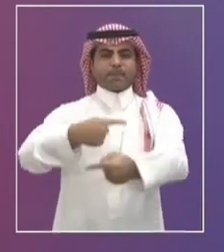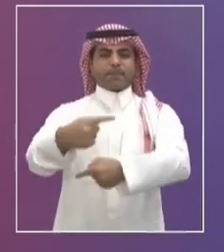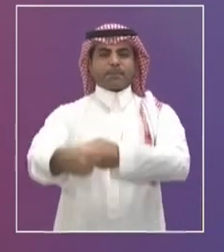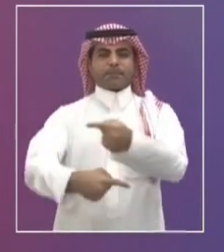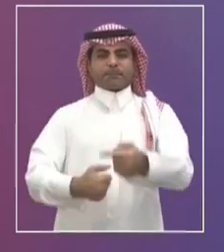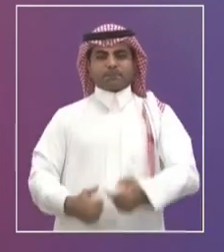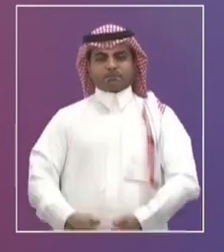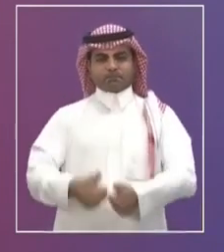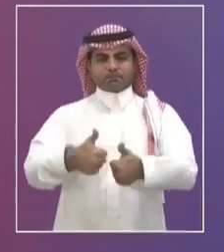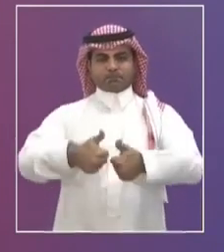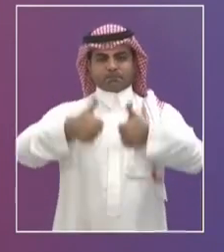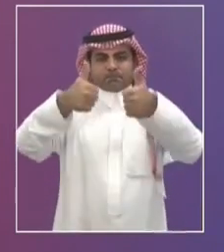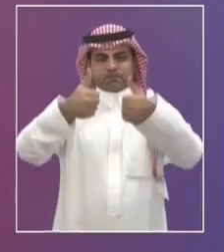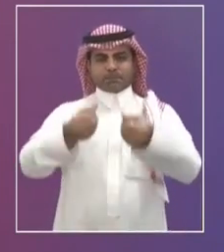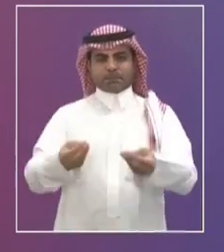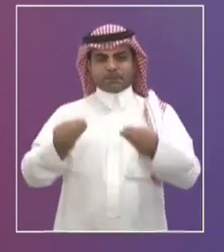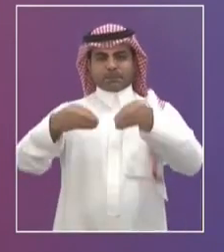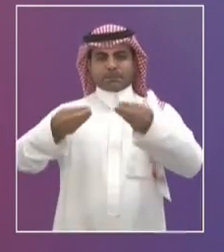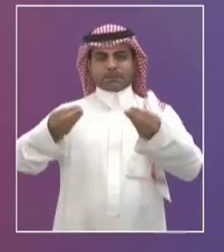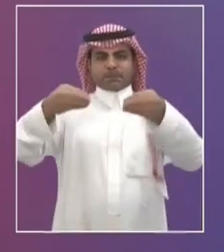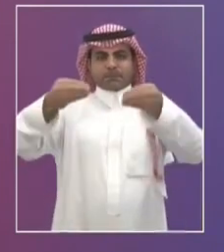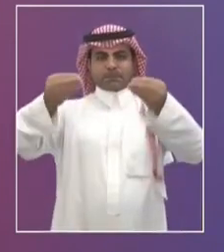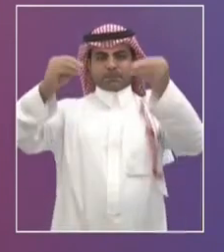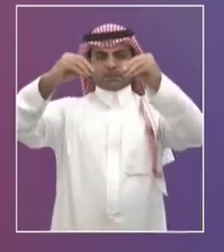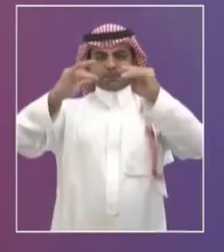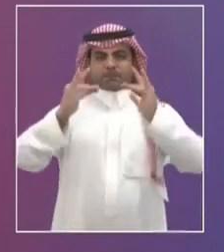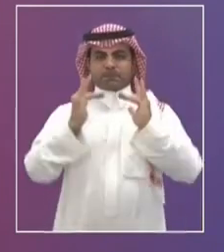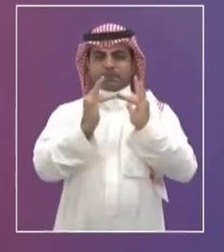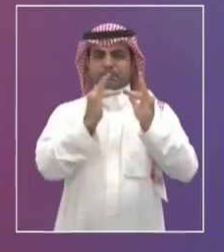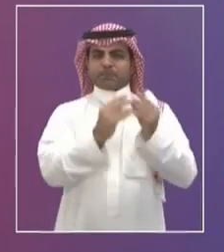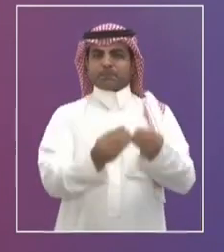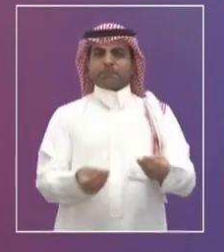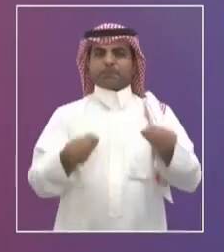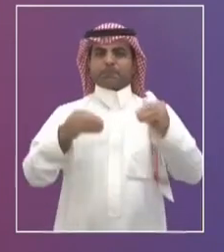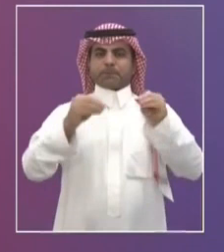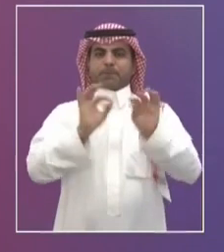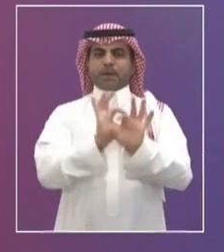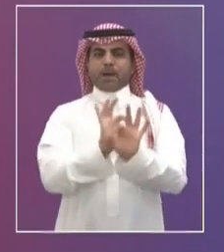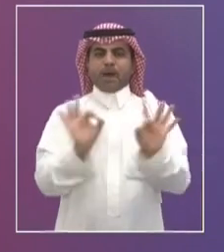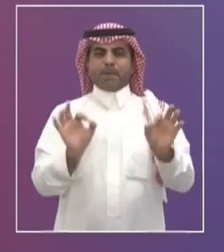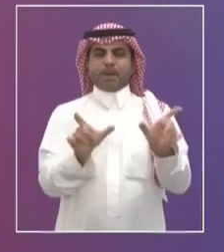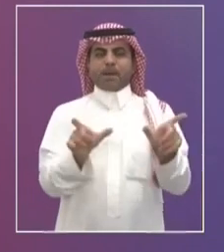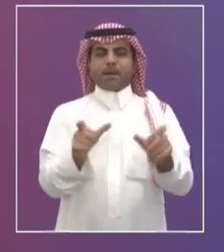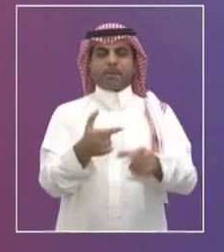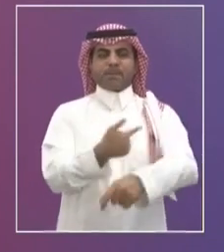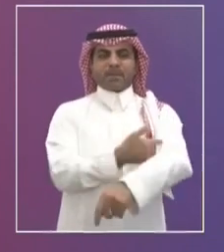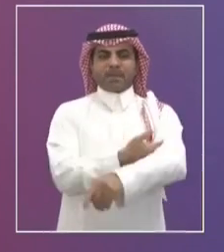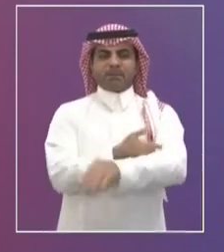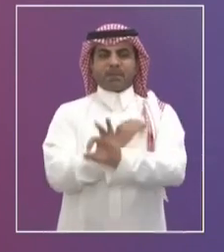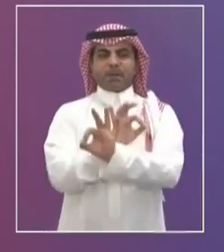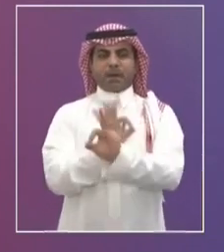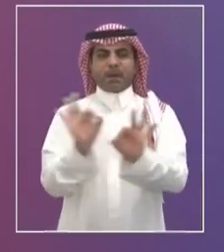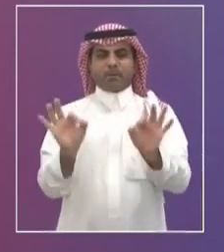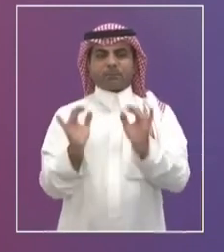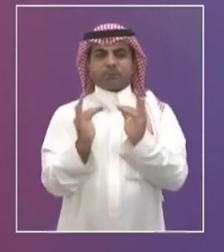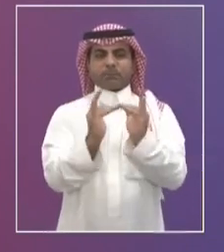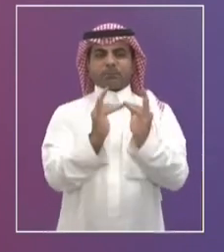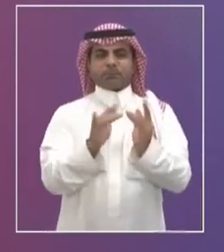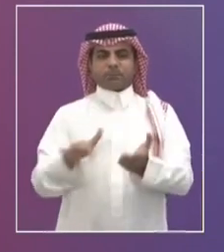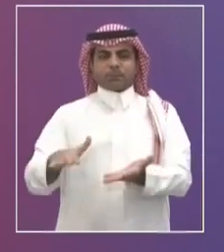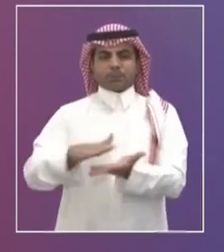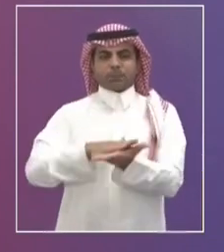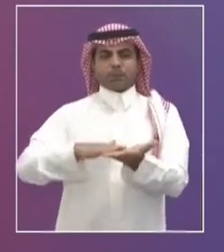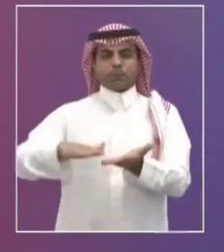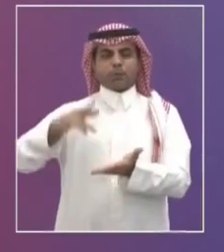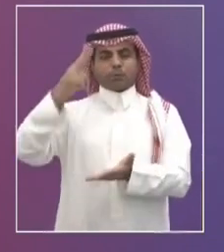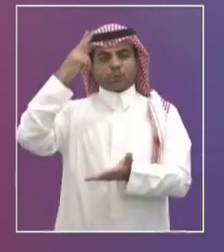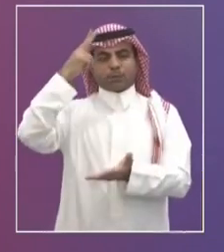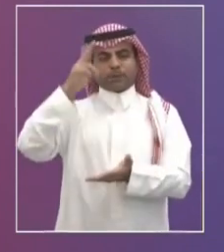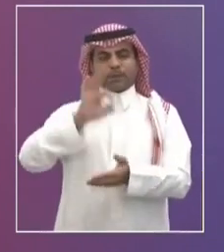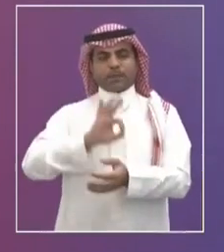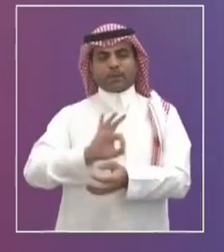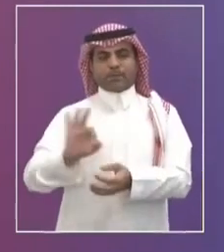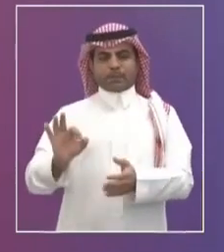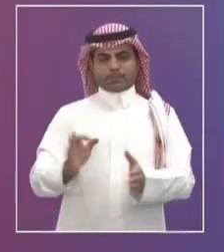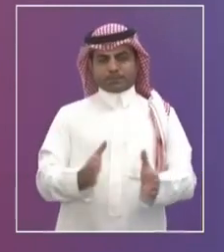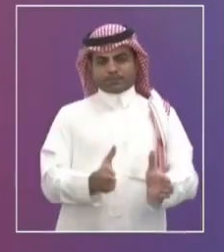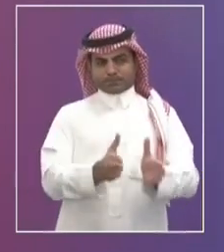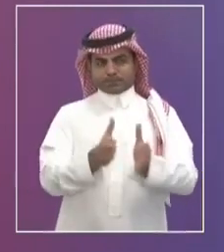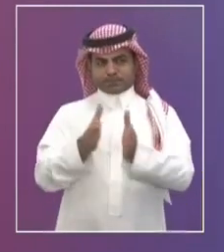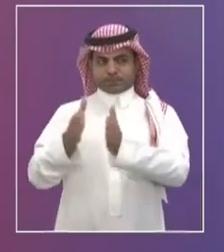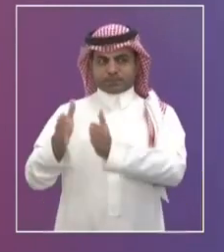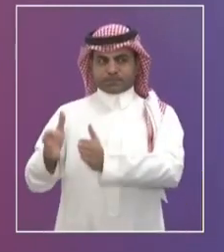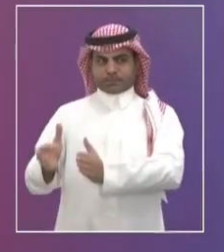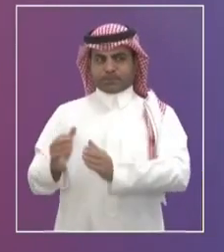رفع الطاقة الاستيعابية والسعة السريرية لجميع القطاعات في جميع مناطق المملكة العربية السعودية.